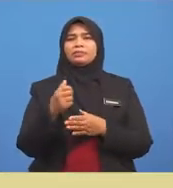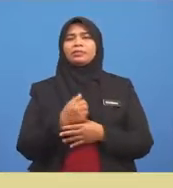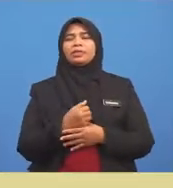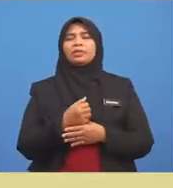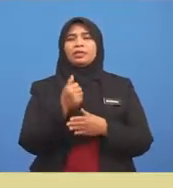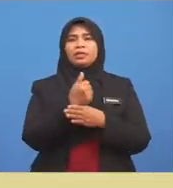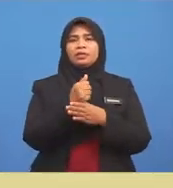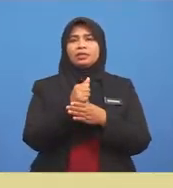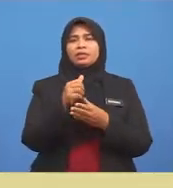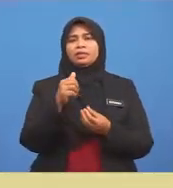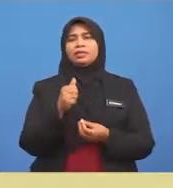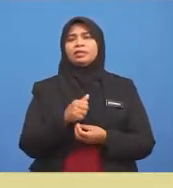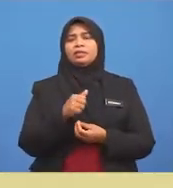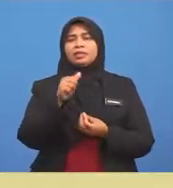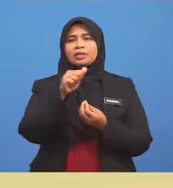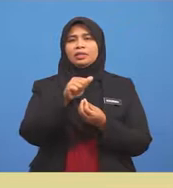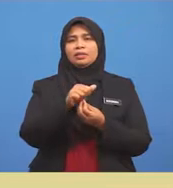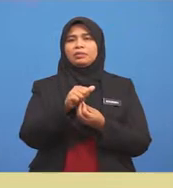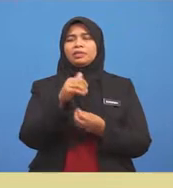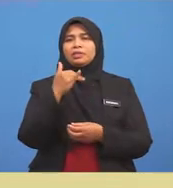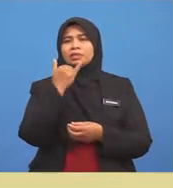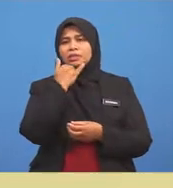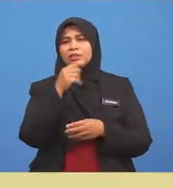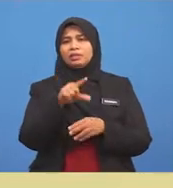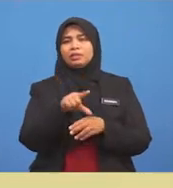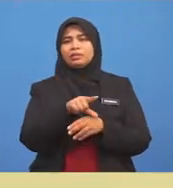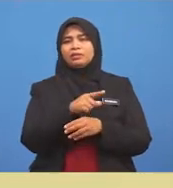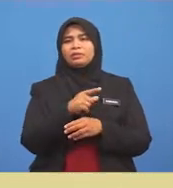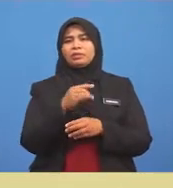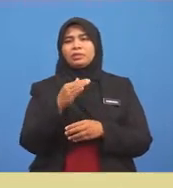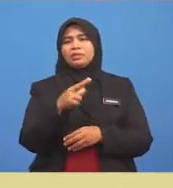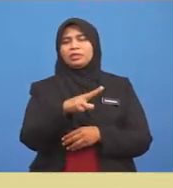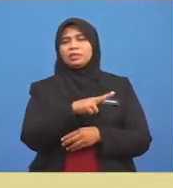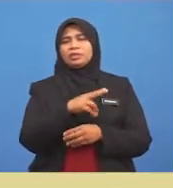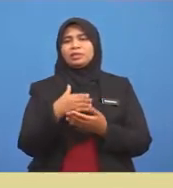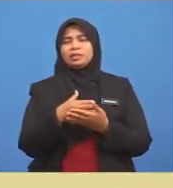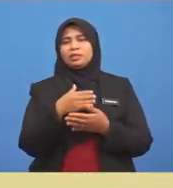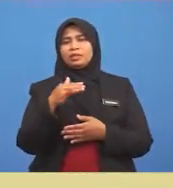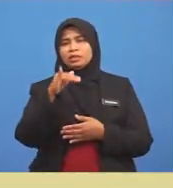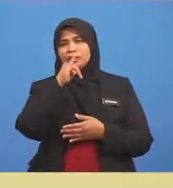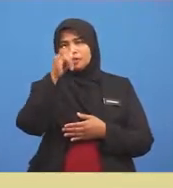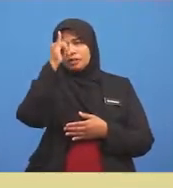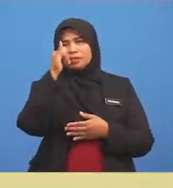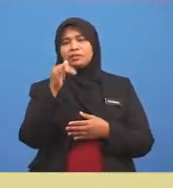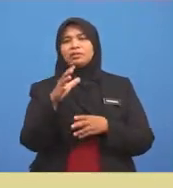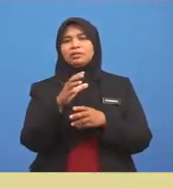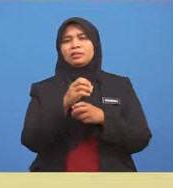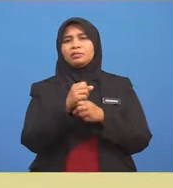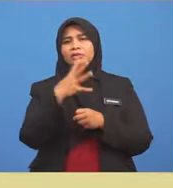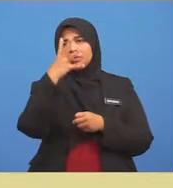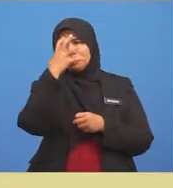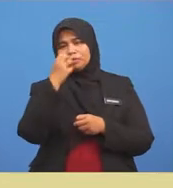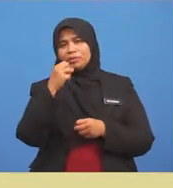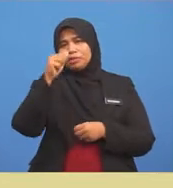akibat menyalahgunakan harta anak yatim ialah pertama, mendapat kemurkaan dan